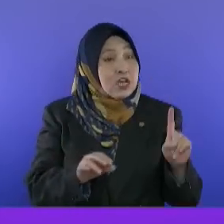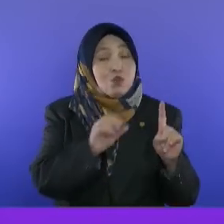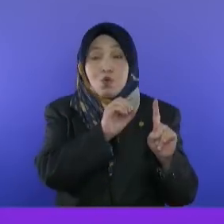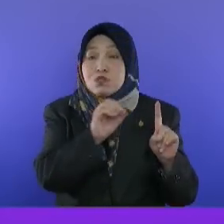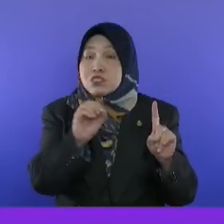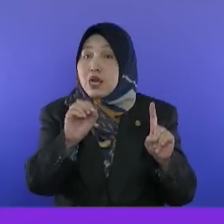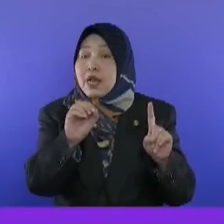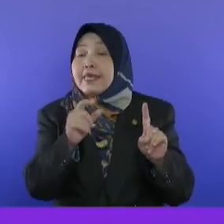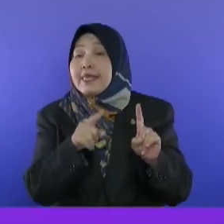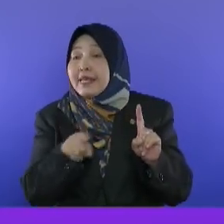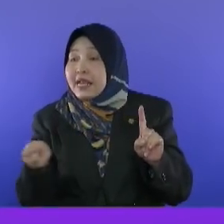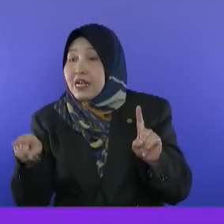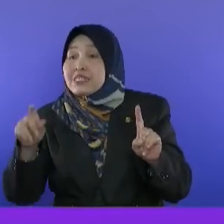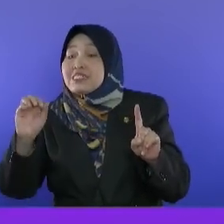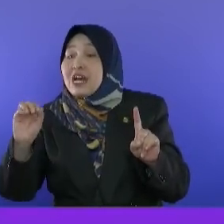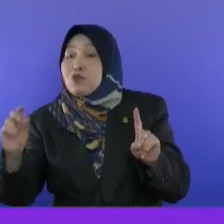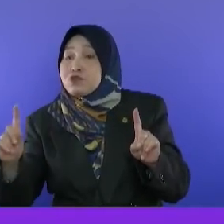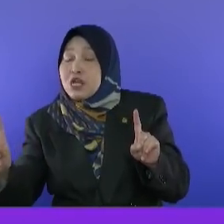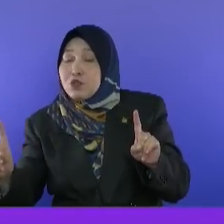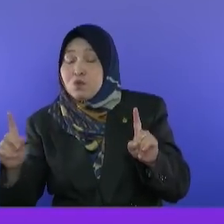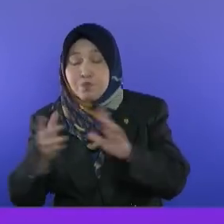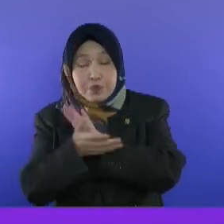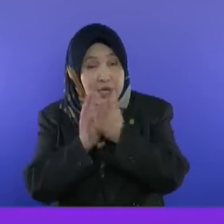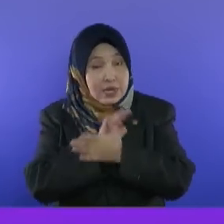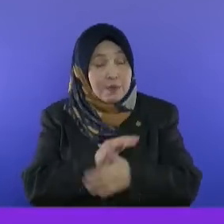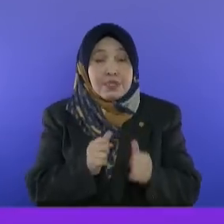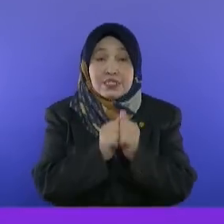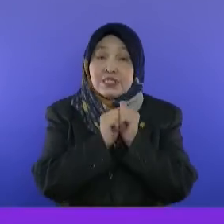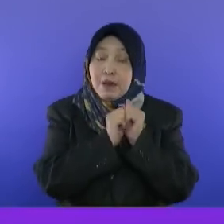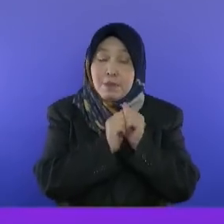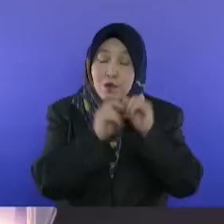101 dan alhamdulillah pada hari ini kita bersama